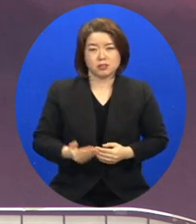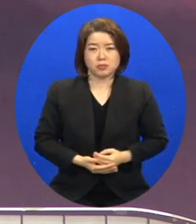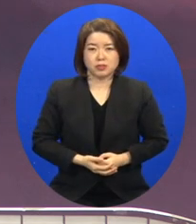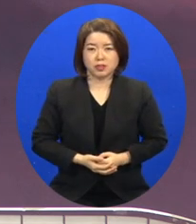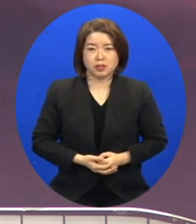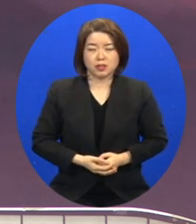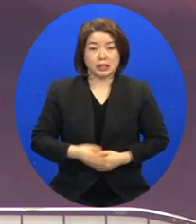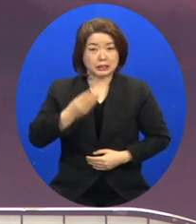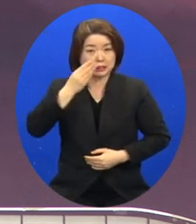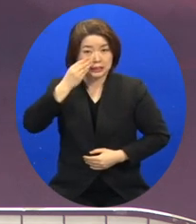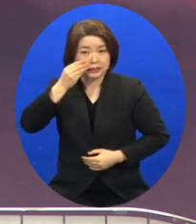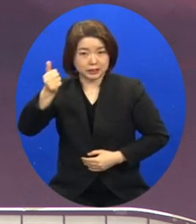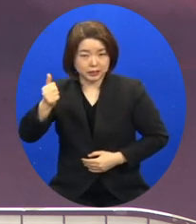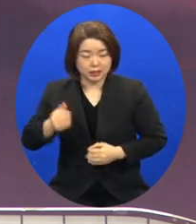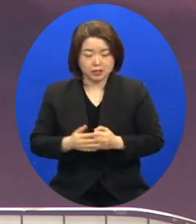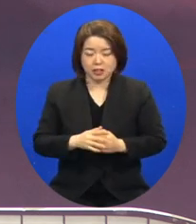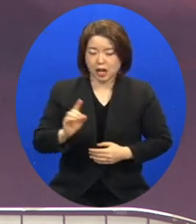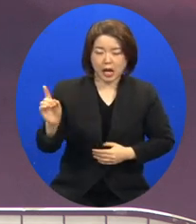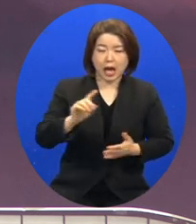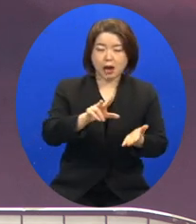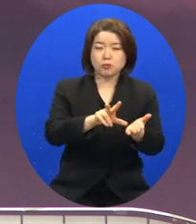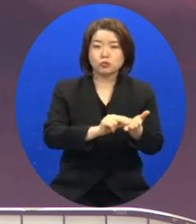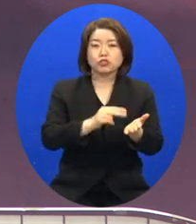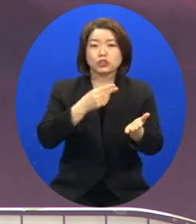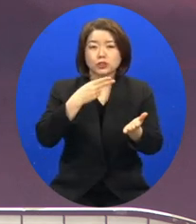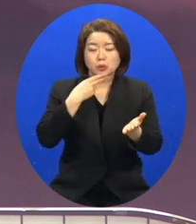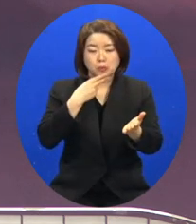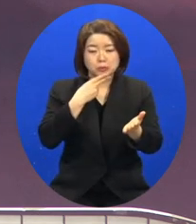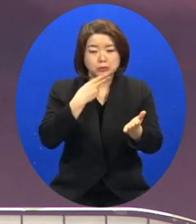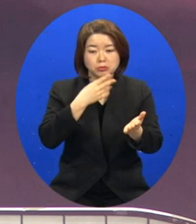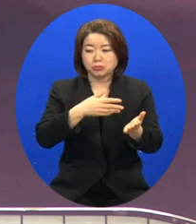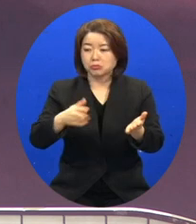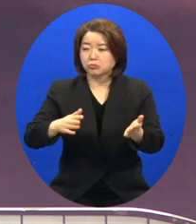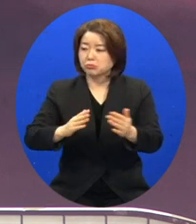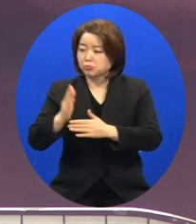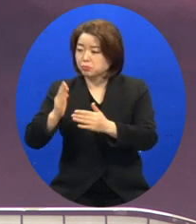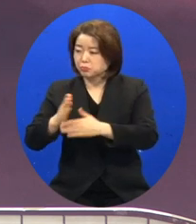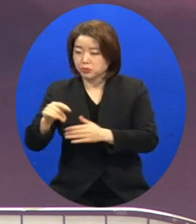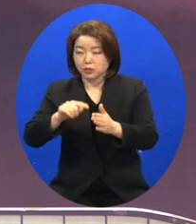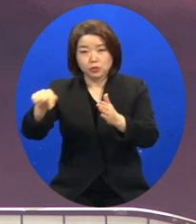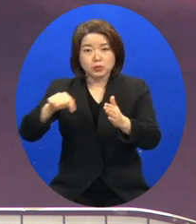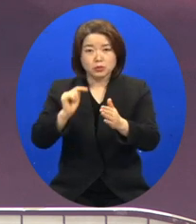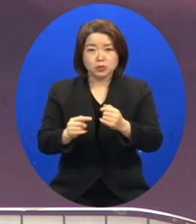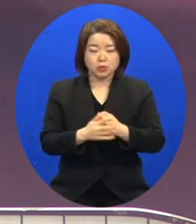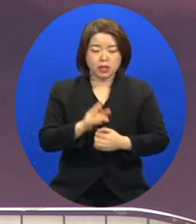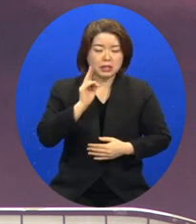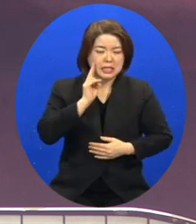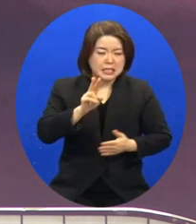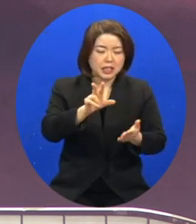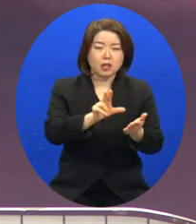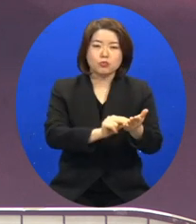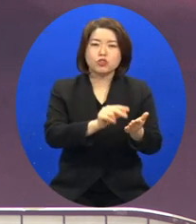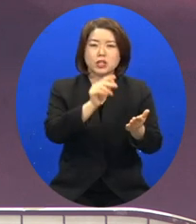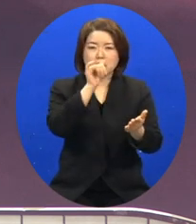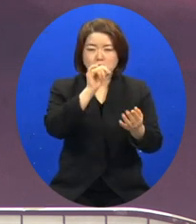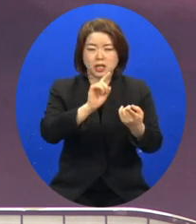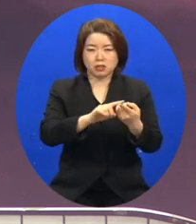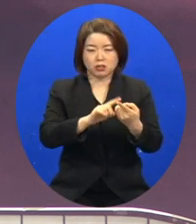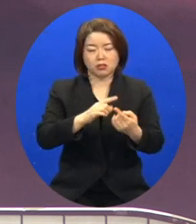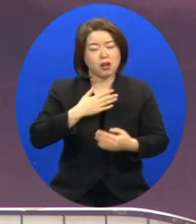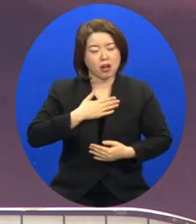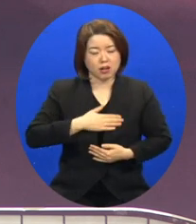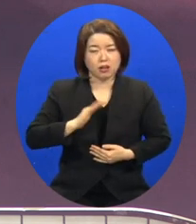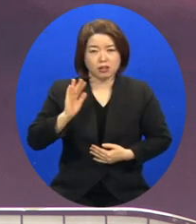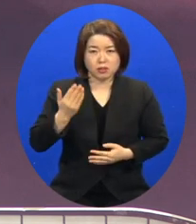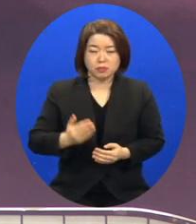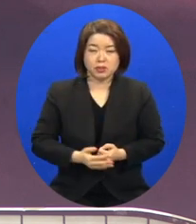익숙해서 그저 아무 문제 없이 지나가는 것 같은 속에 진짜 심각한 문제가 있을 수 있음을 알아야 합니다